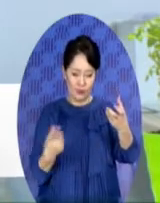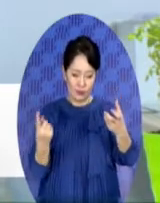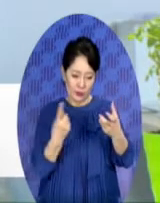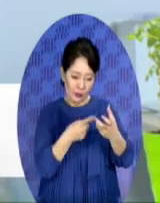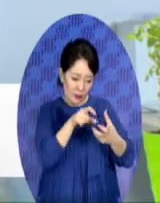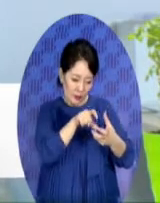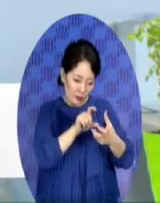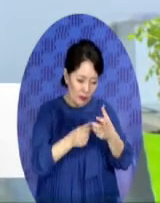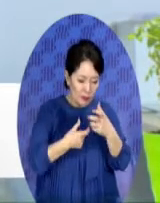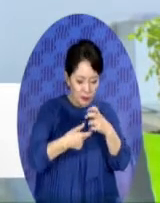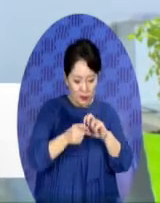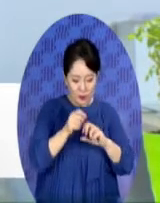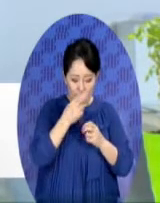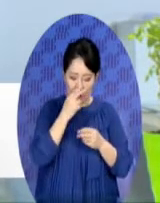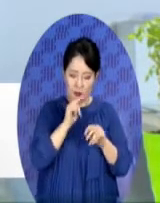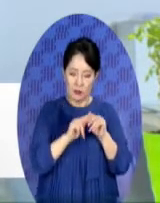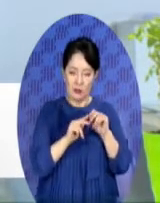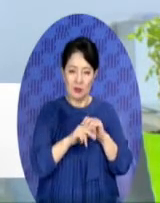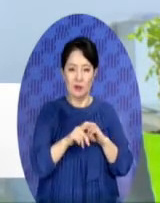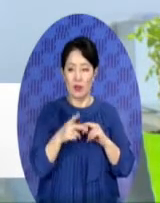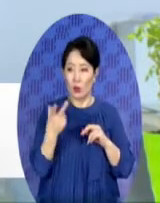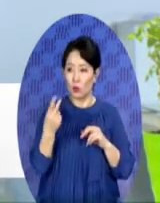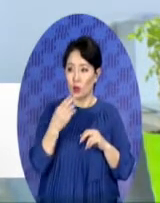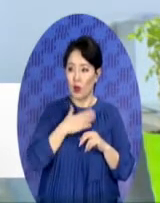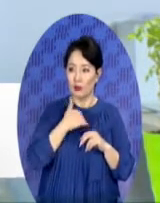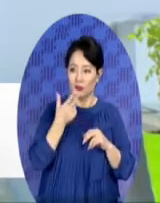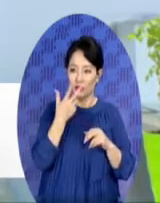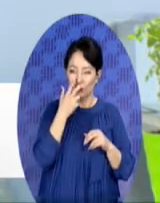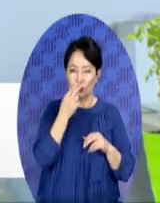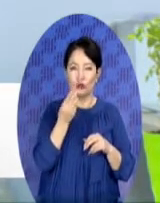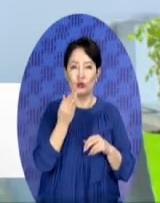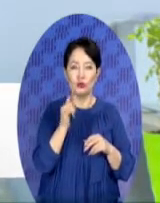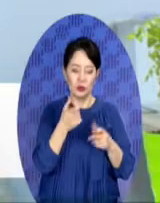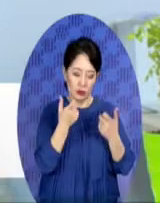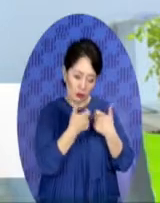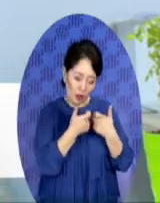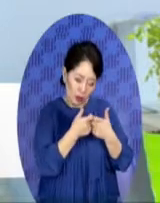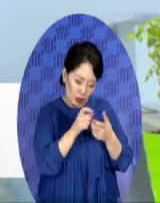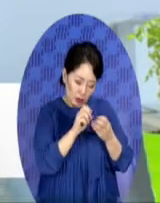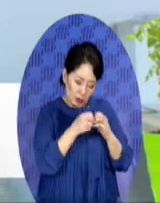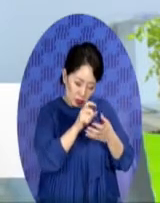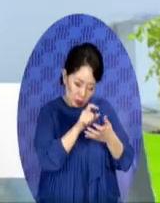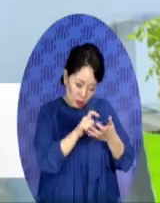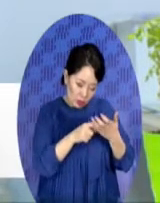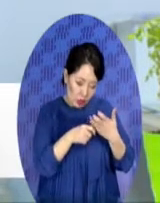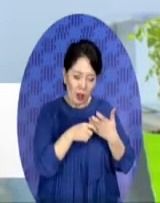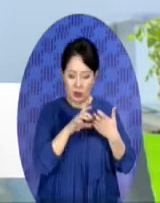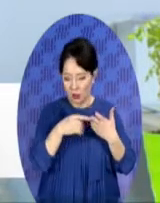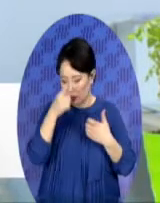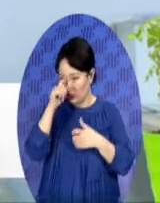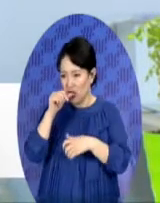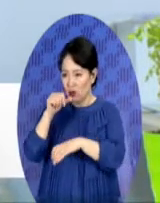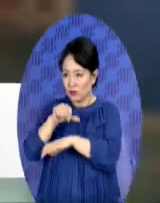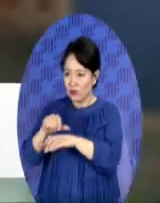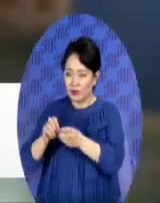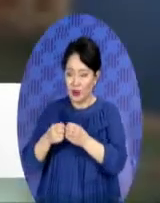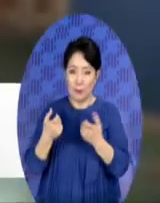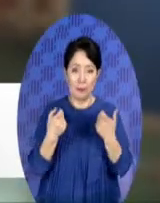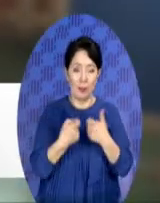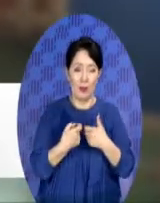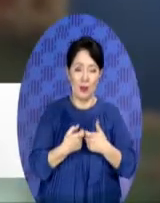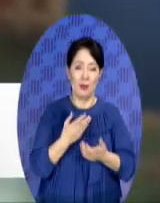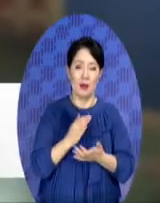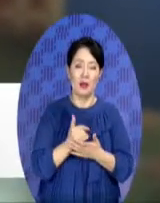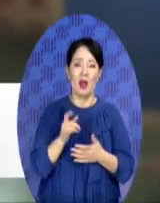таарах нь тий тэрийг нь боддоор нь практик дээр тааруулчаад дараа нь яг эмчилгээний төслийнхаа аргад хэрэглэдэг гэсэн. Мөн